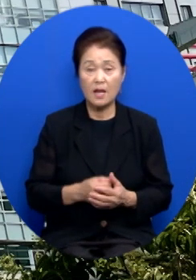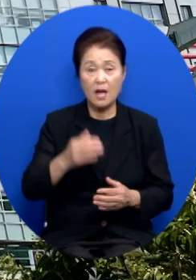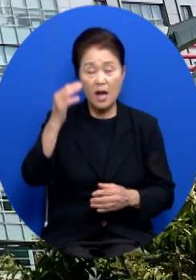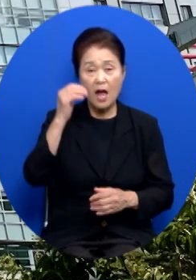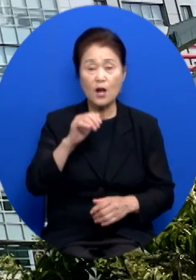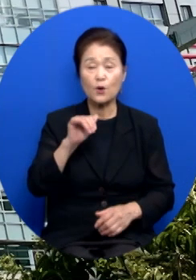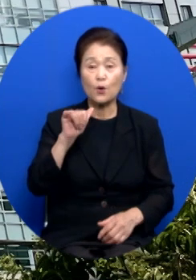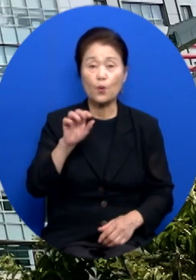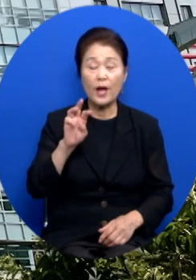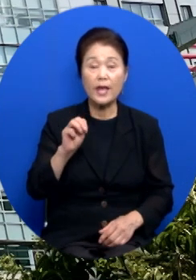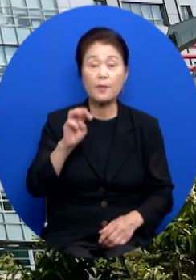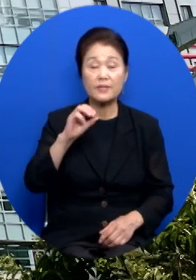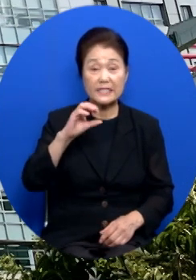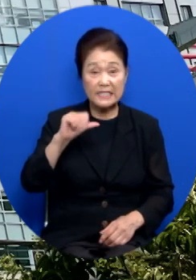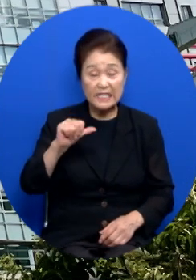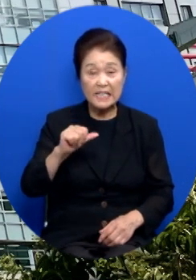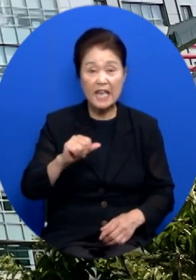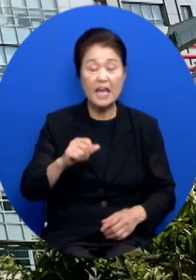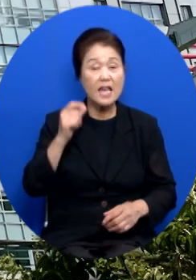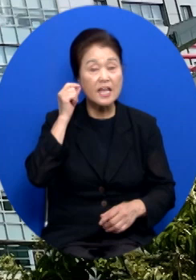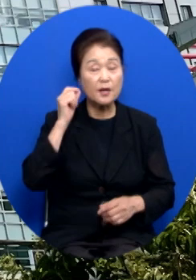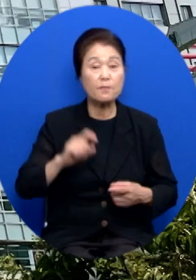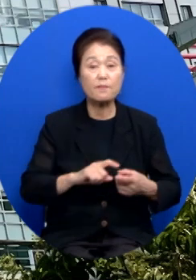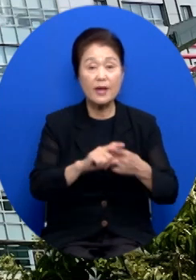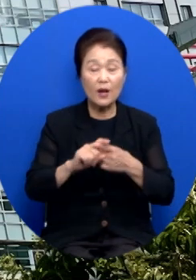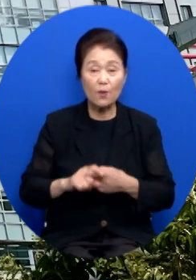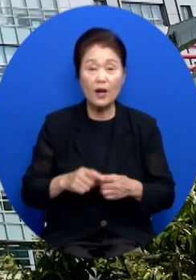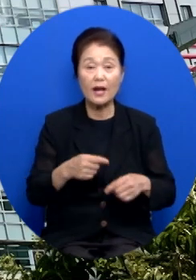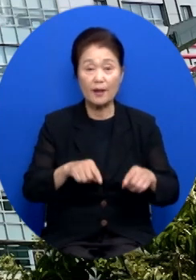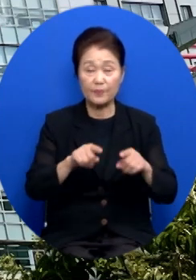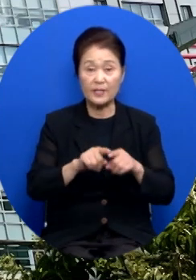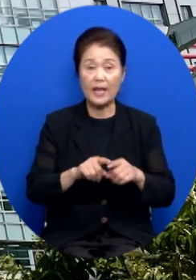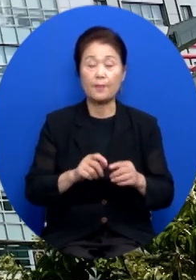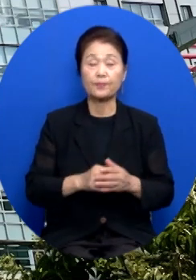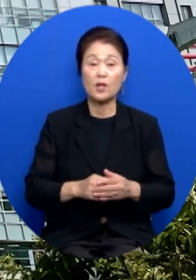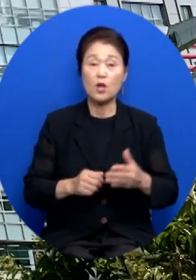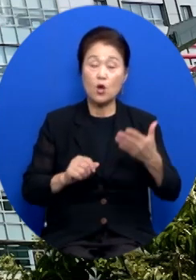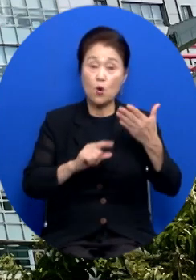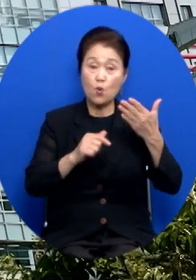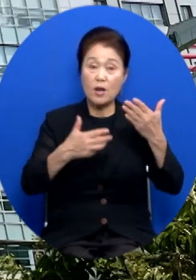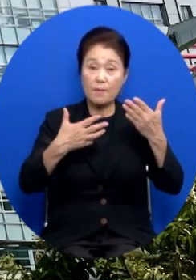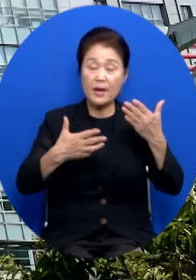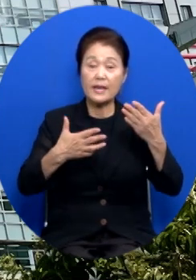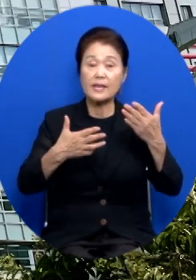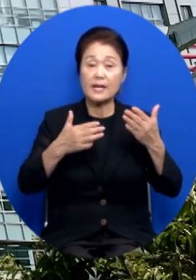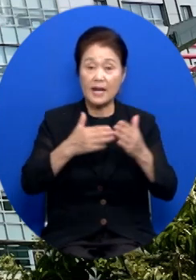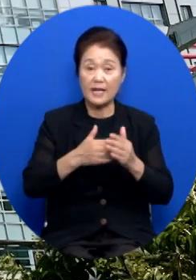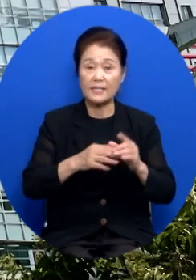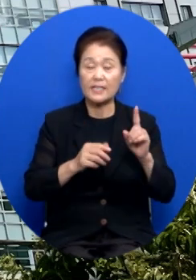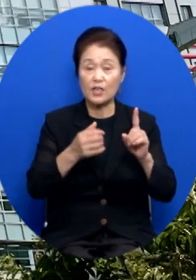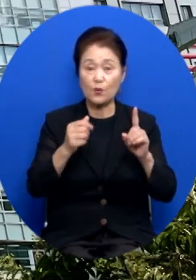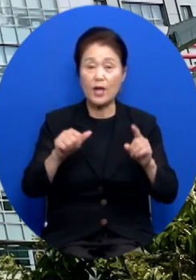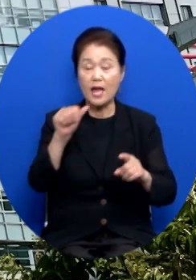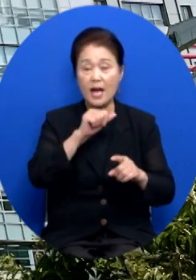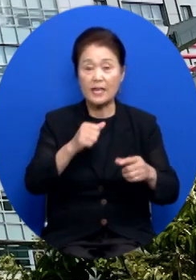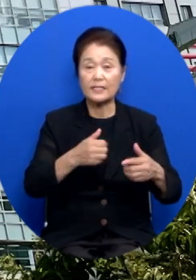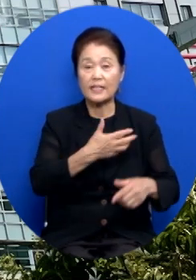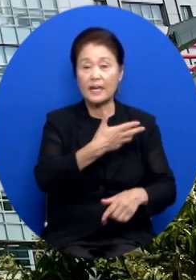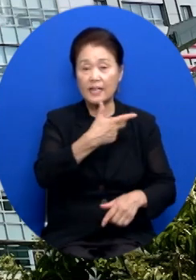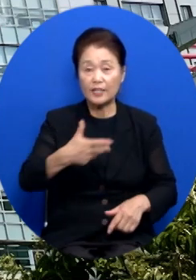한국 YMCA 전국연맹과 한국대학 YMCA 전국연맹이 오는 8일까지 제1회